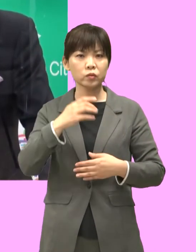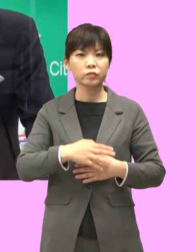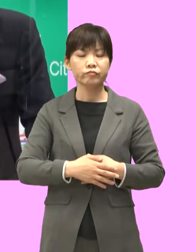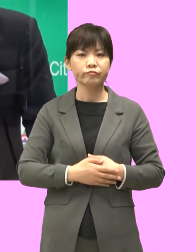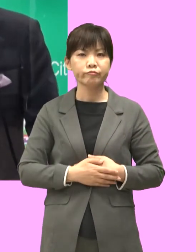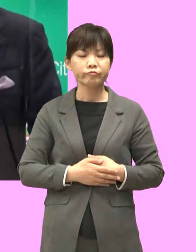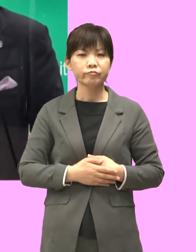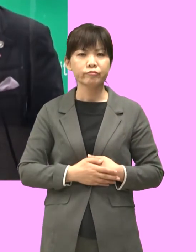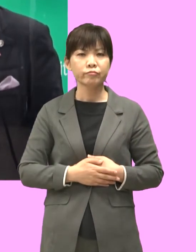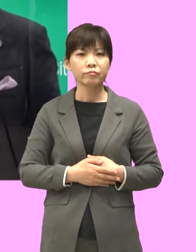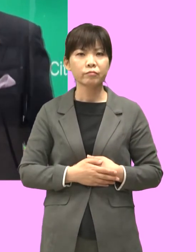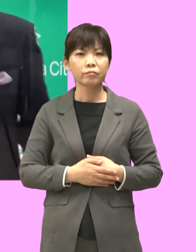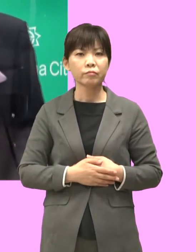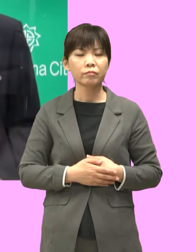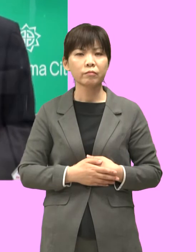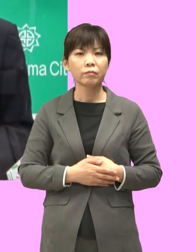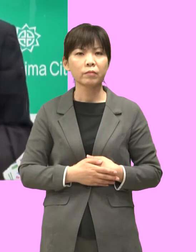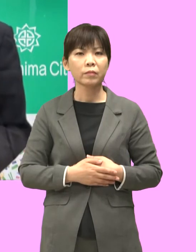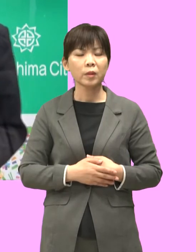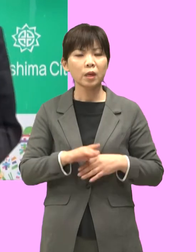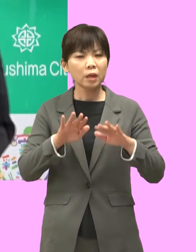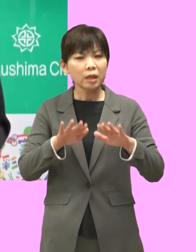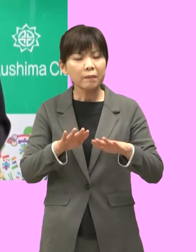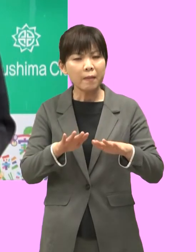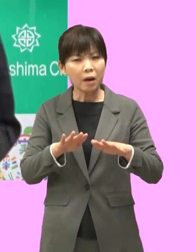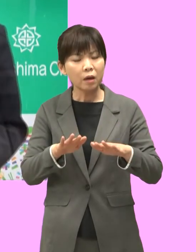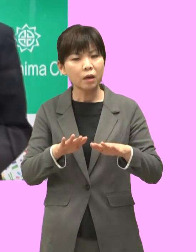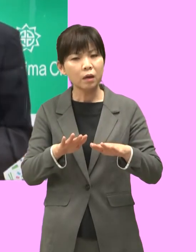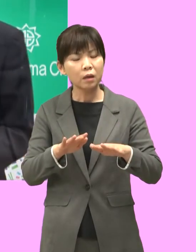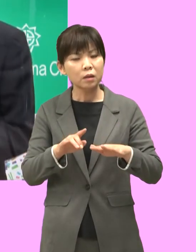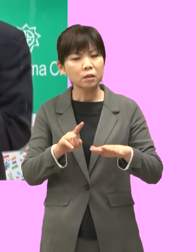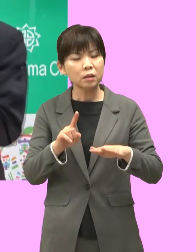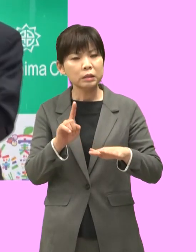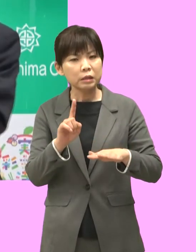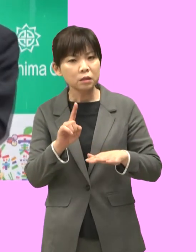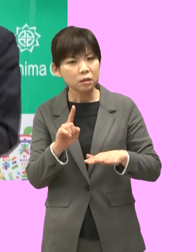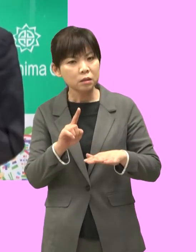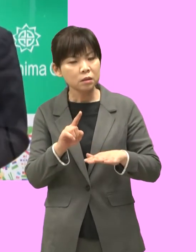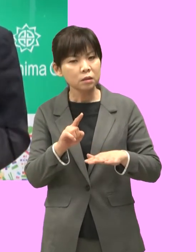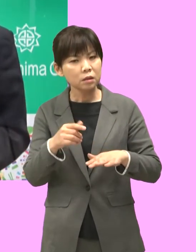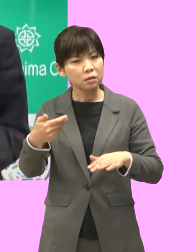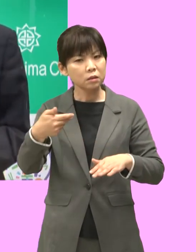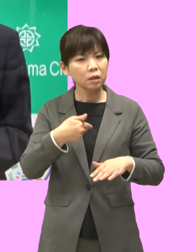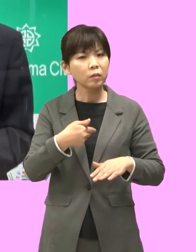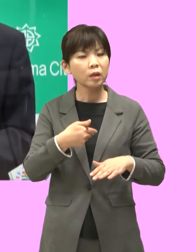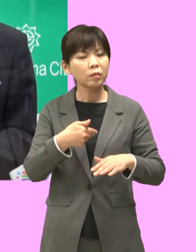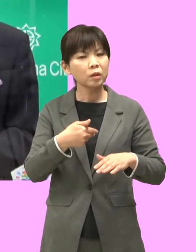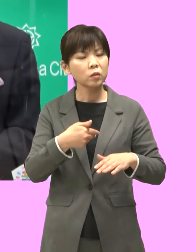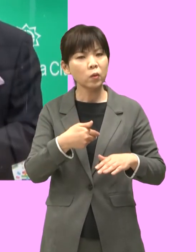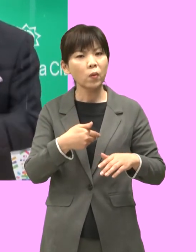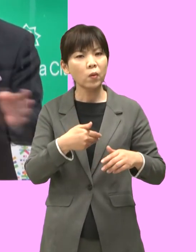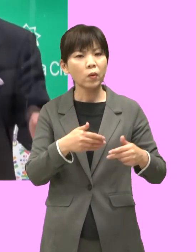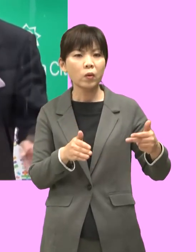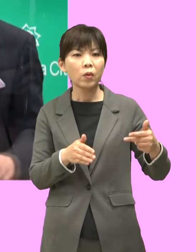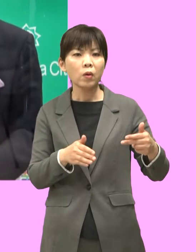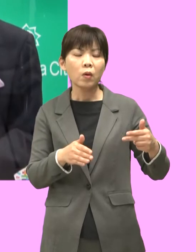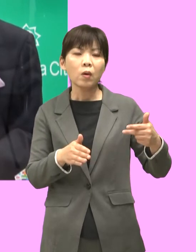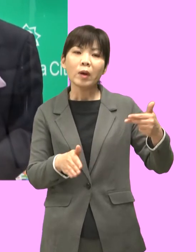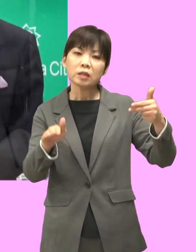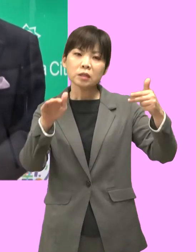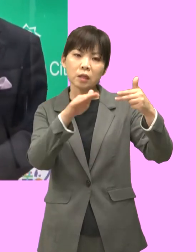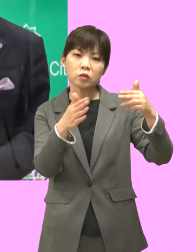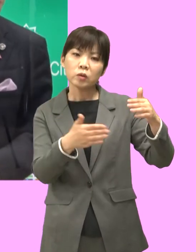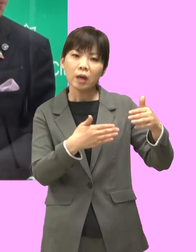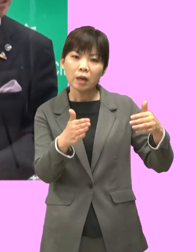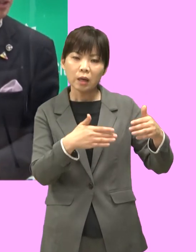まあ今どういうのかと言われると、結局そういう空いた建物施設か、あるいは土地というしか